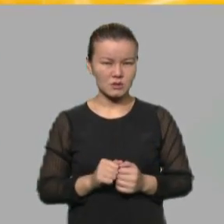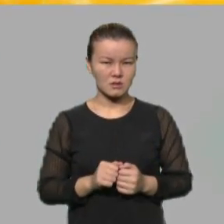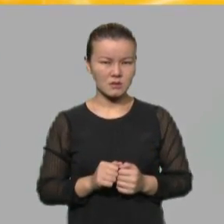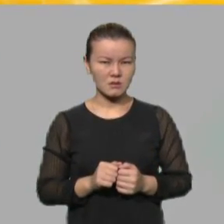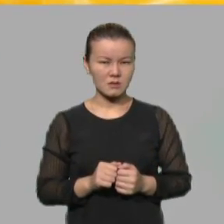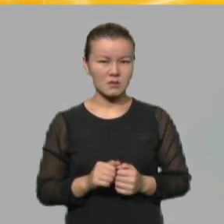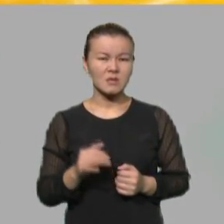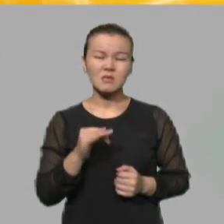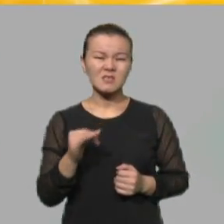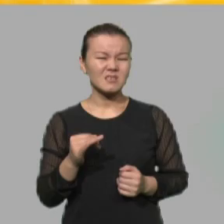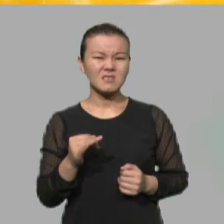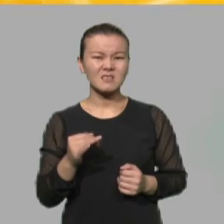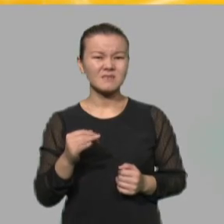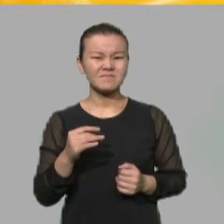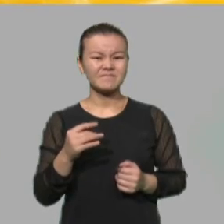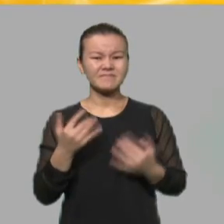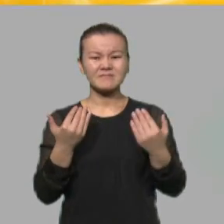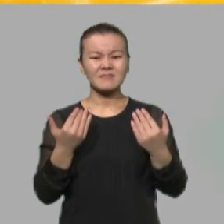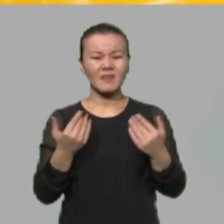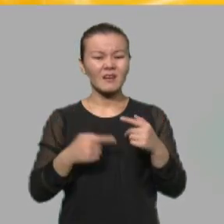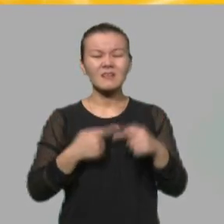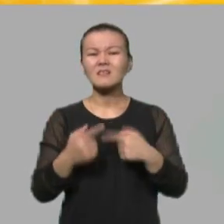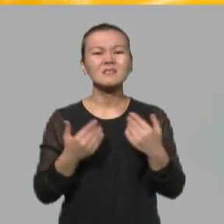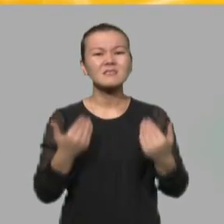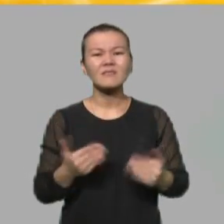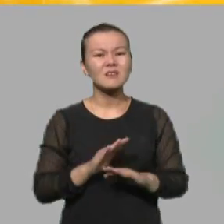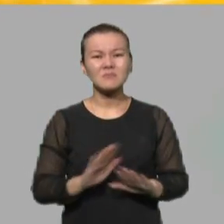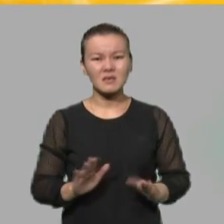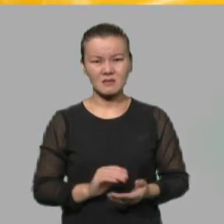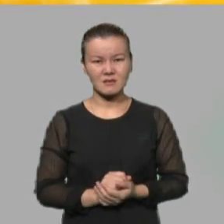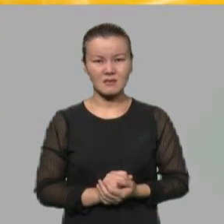точные и не современные.